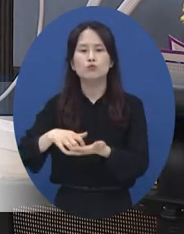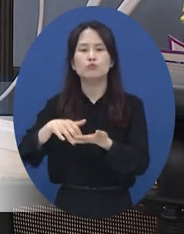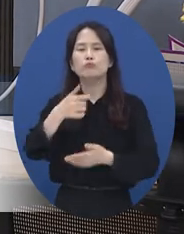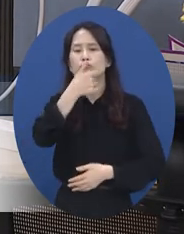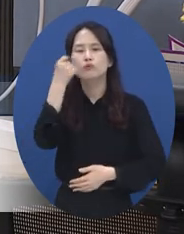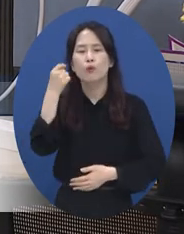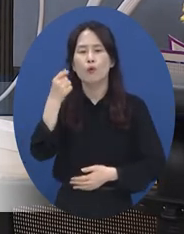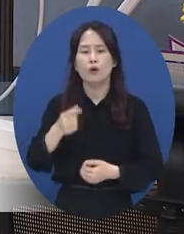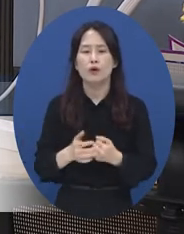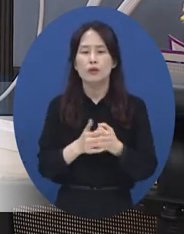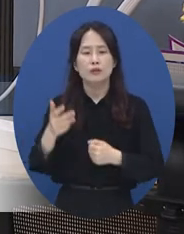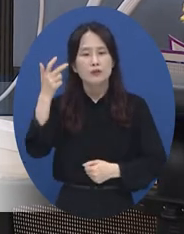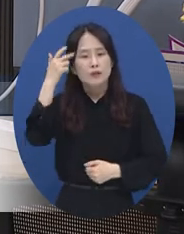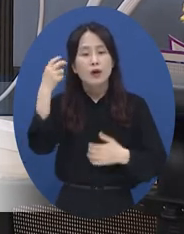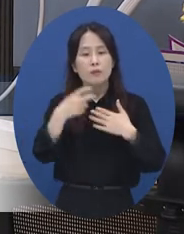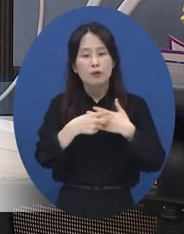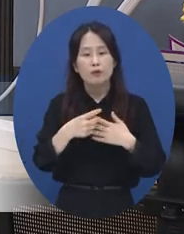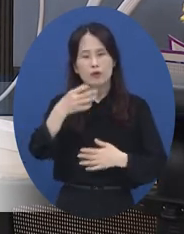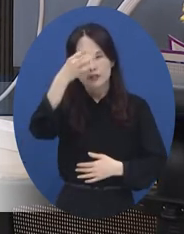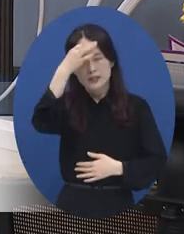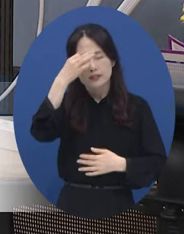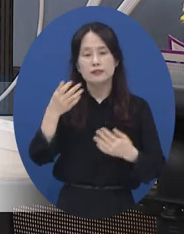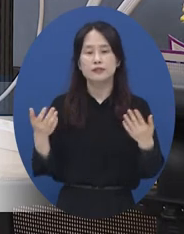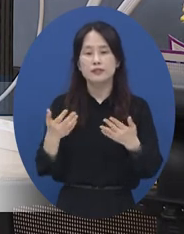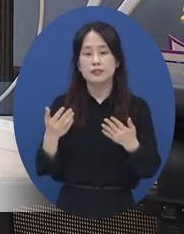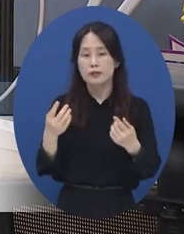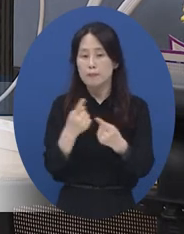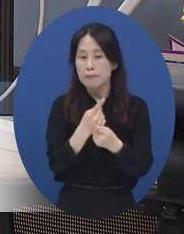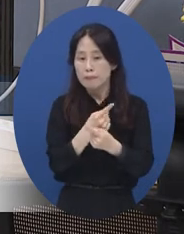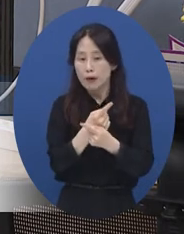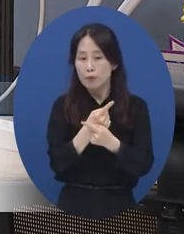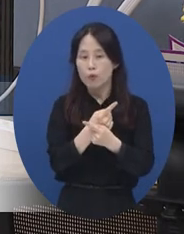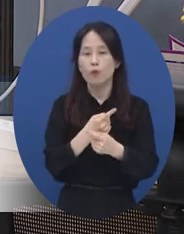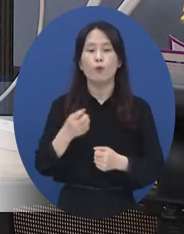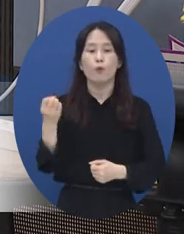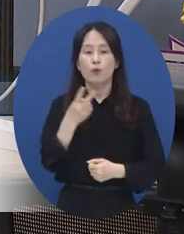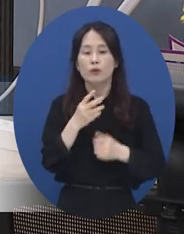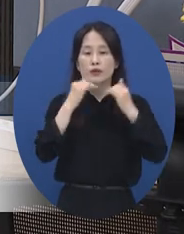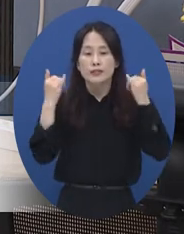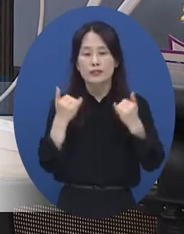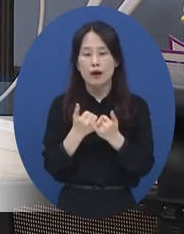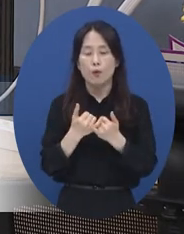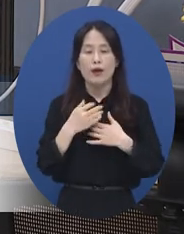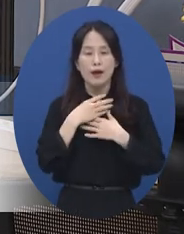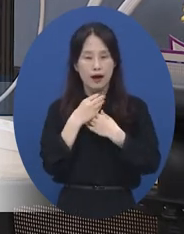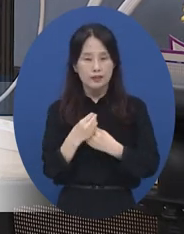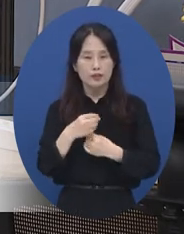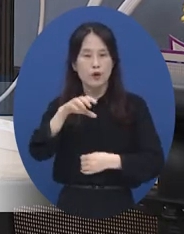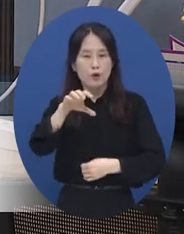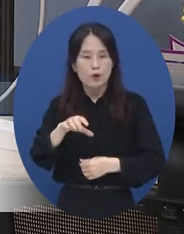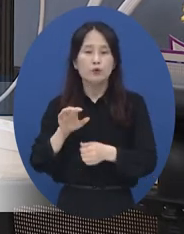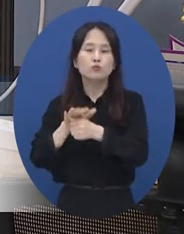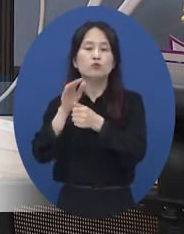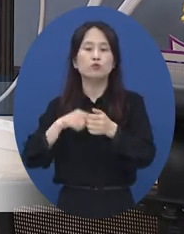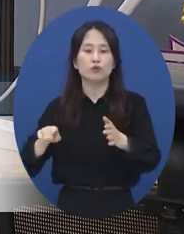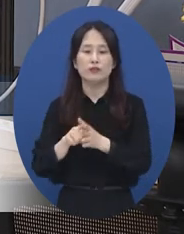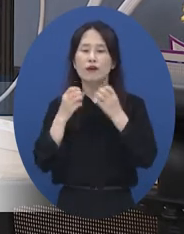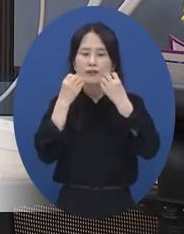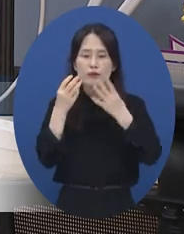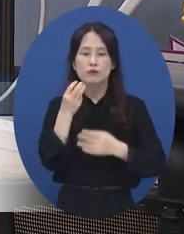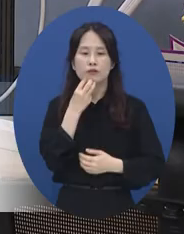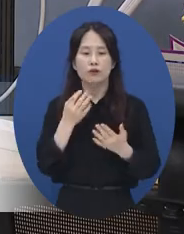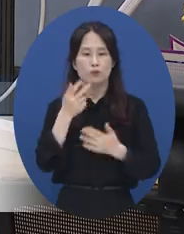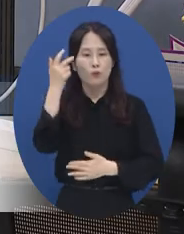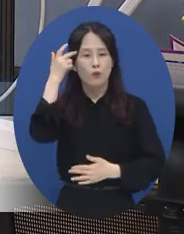정신병은 기능 및 역할 개편을 통해 공공성을 확보하고 사회안전망 역할을 강화하고 자 새로운 경기도립